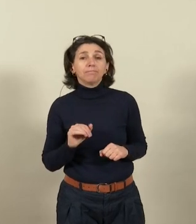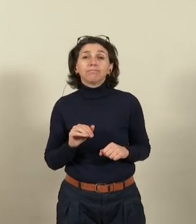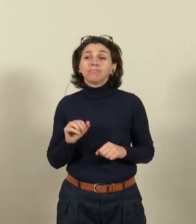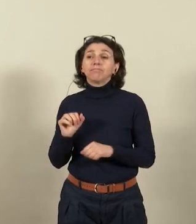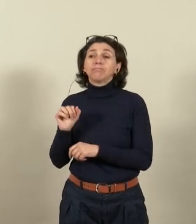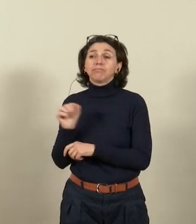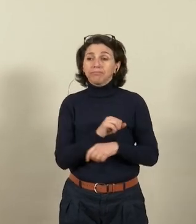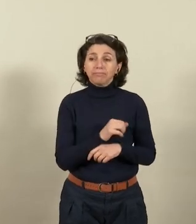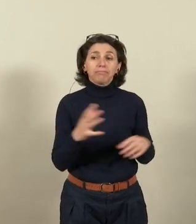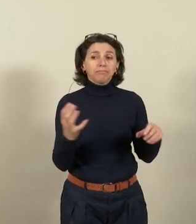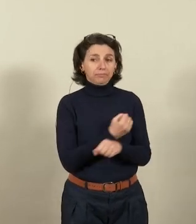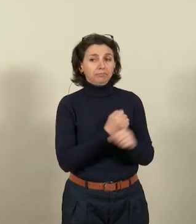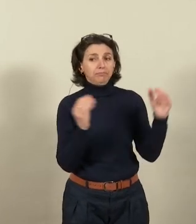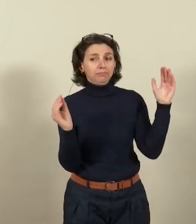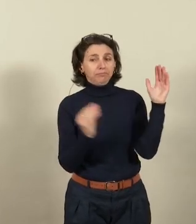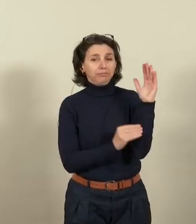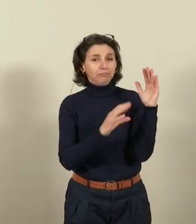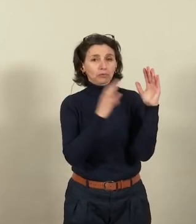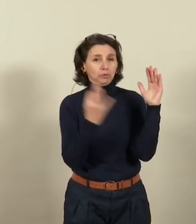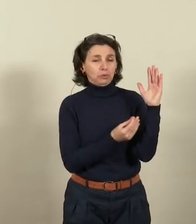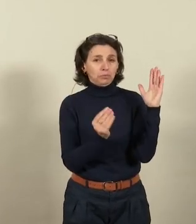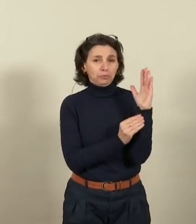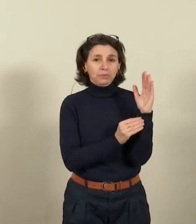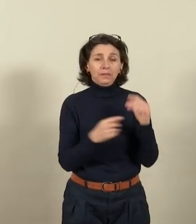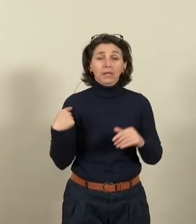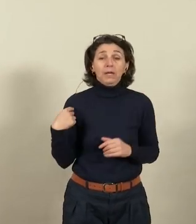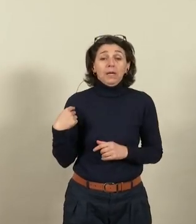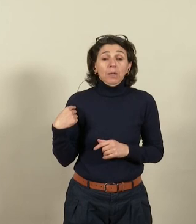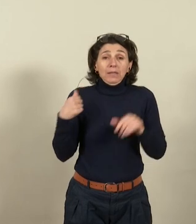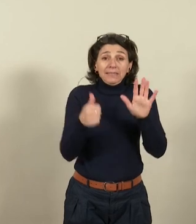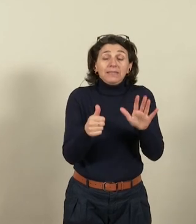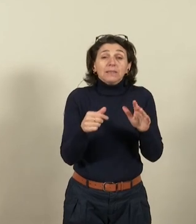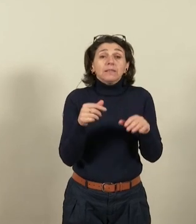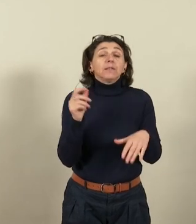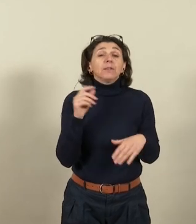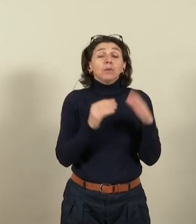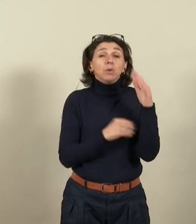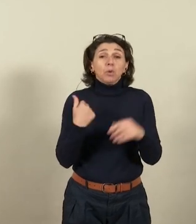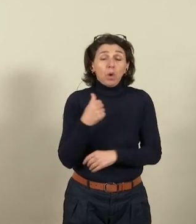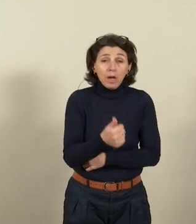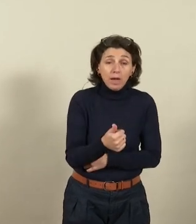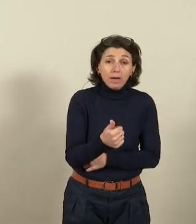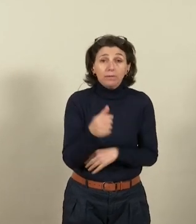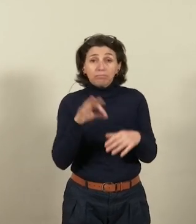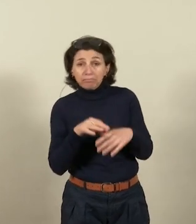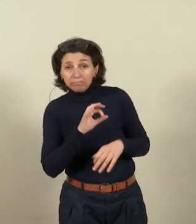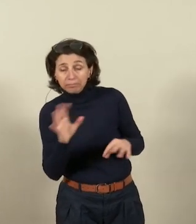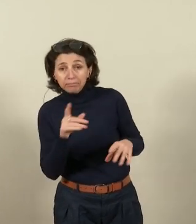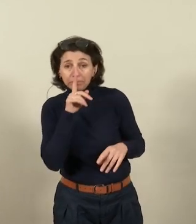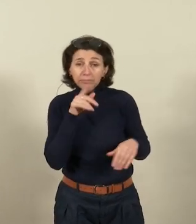délibération adoptée la 6 donc je mets au voix l'amendement numéro 1 qui ne prend pas part au vote qui s'abstient qui vote